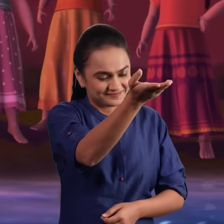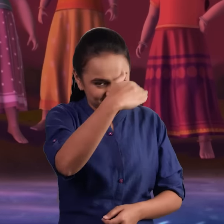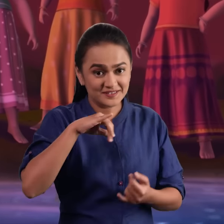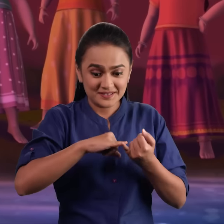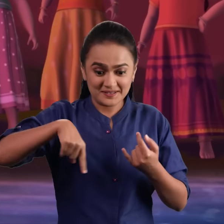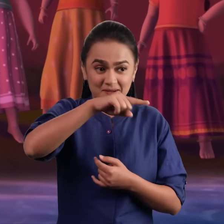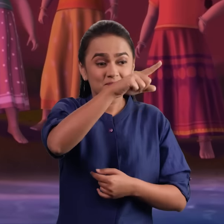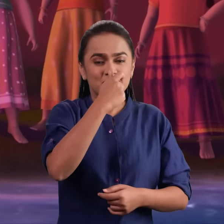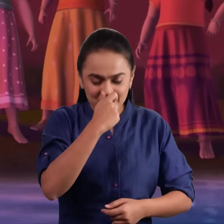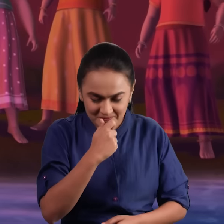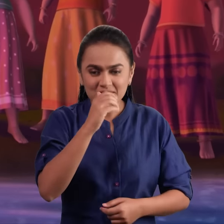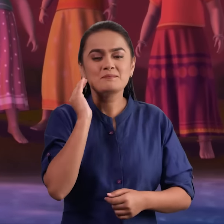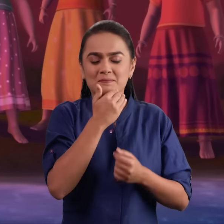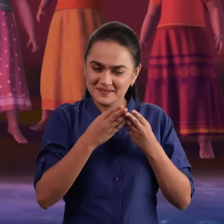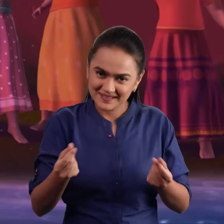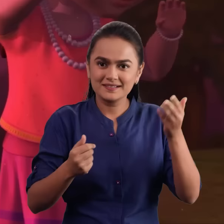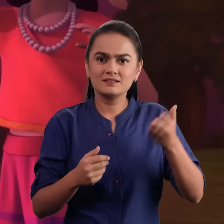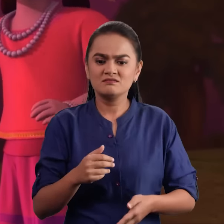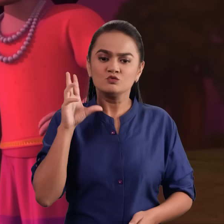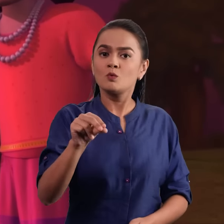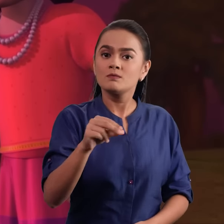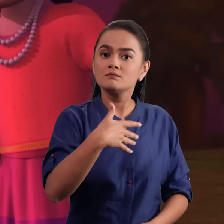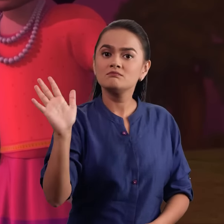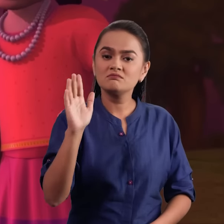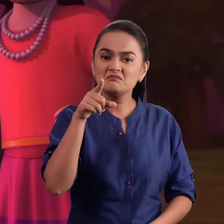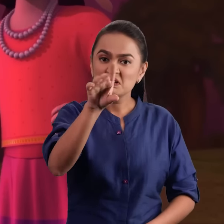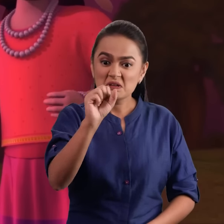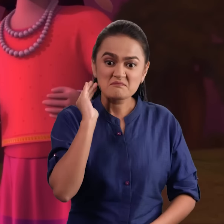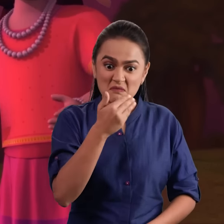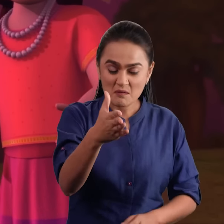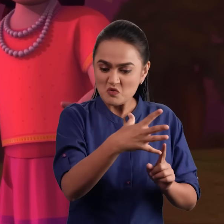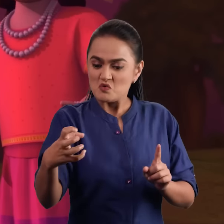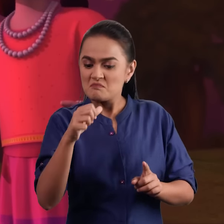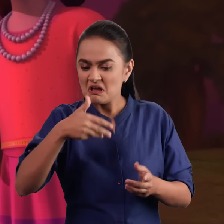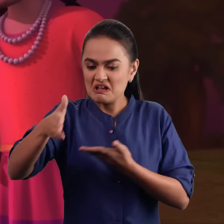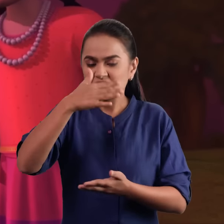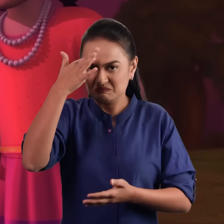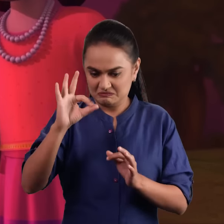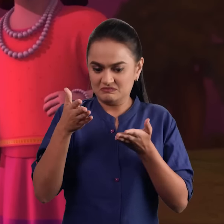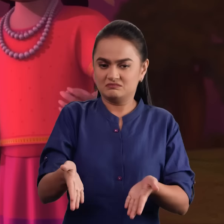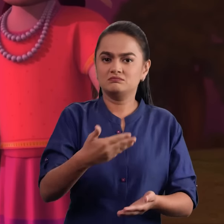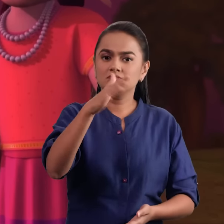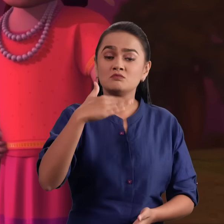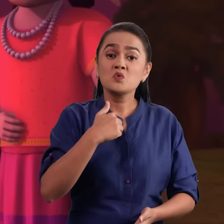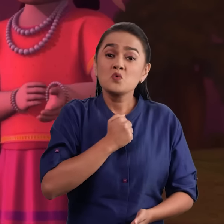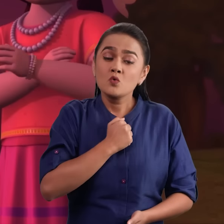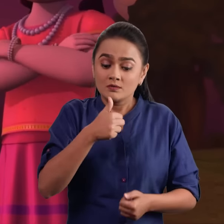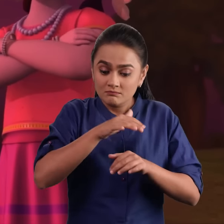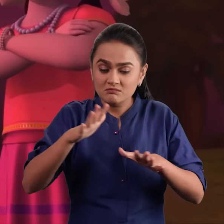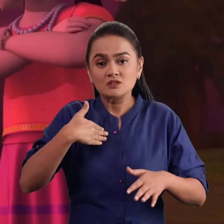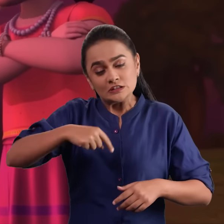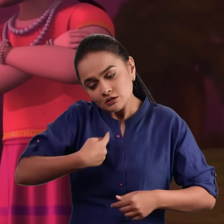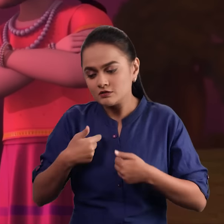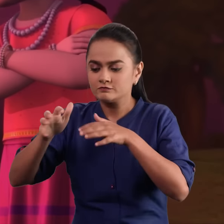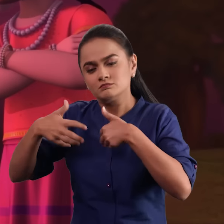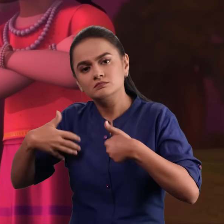आओ, श्याम कुंड में स्नान करके अपने पाप धो लो। नहीं, तुम्हारे पाप धोकर अब ये जल अशुद्ध हो गया है। हम अपना